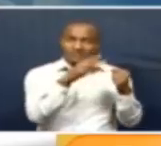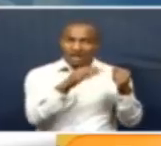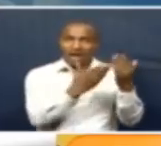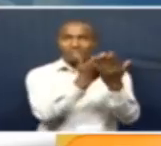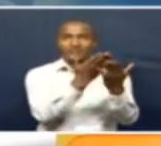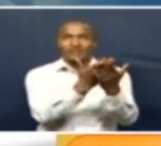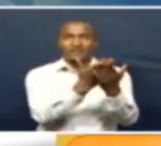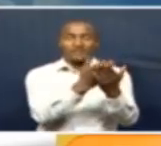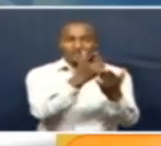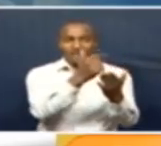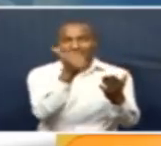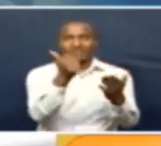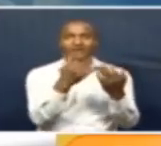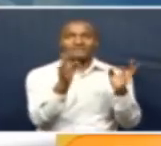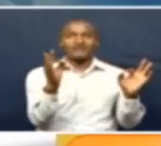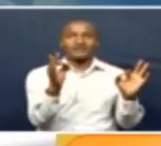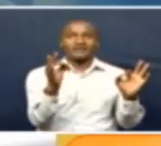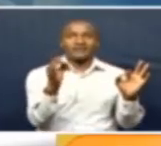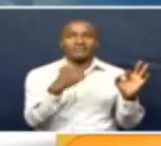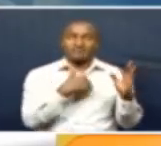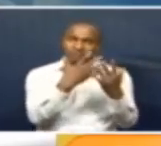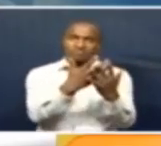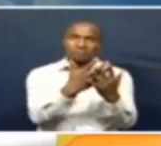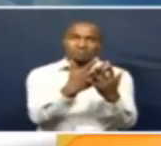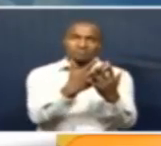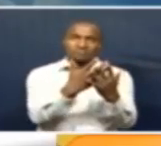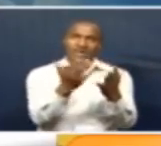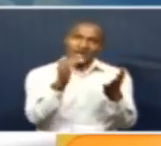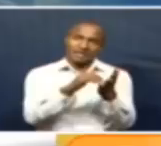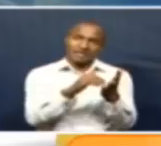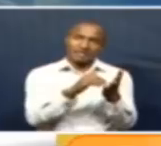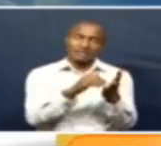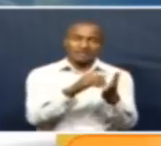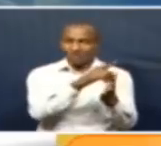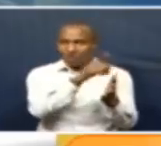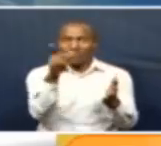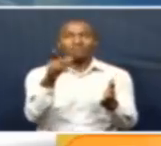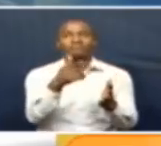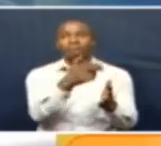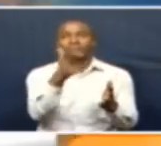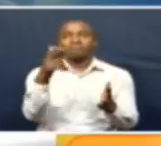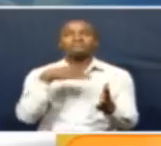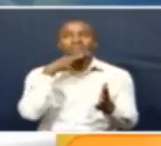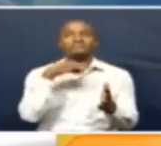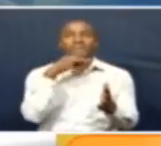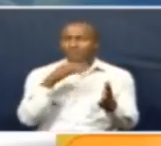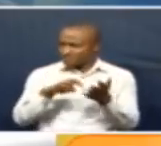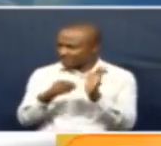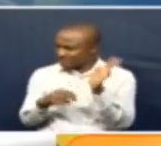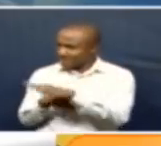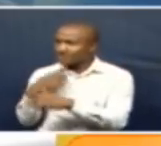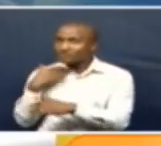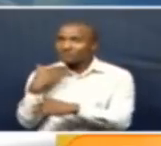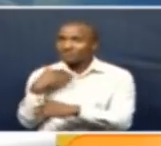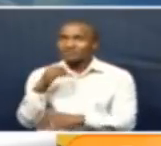wenzangu wakaachiliwa, mimi nikaachwa jela. Within no time nikasikia wameuawa wote. Mm-hmm. Walirudi katika ile maisha ya crime. Hata